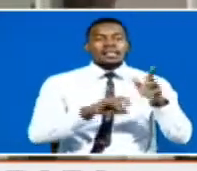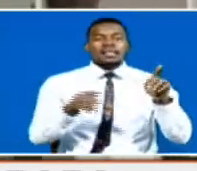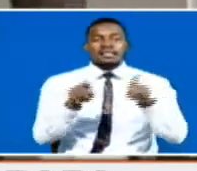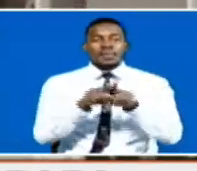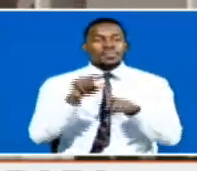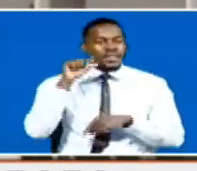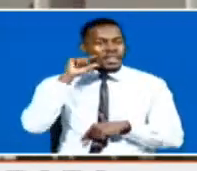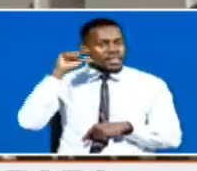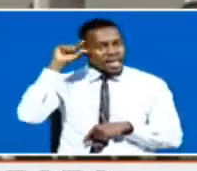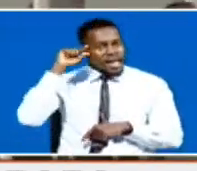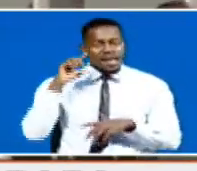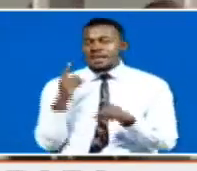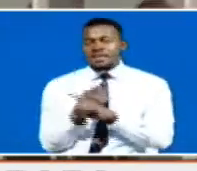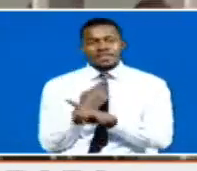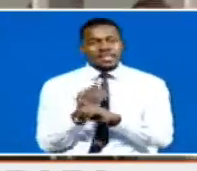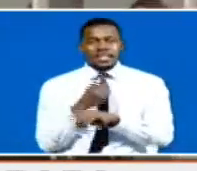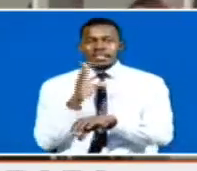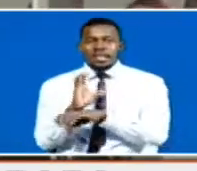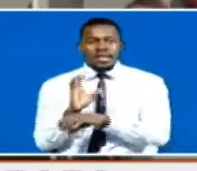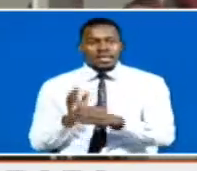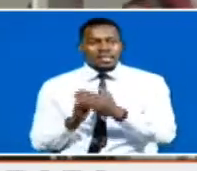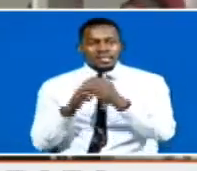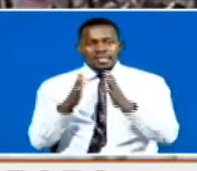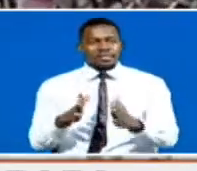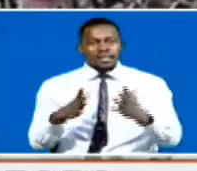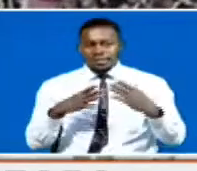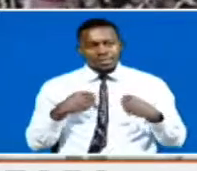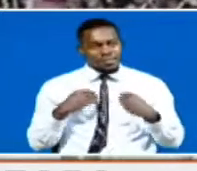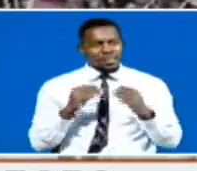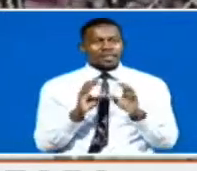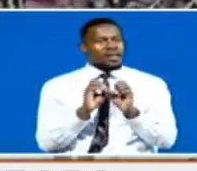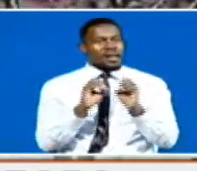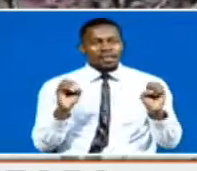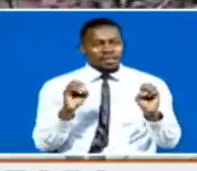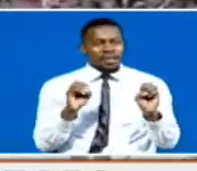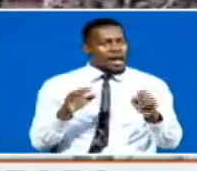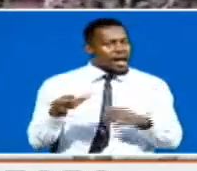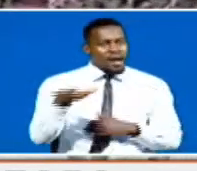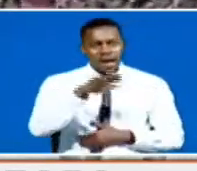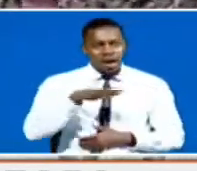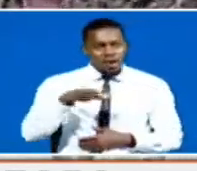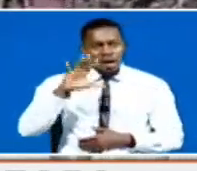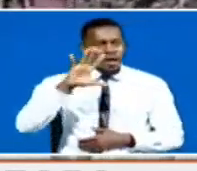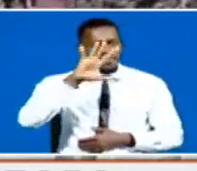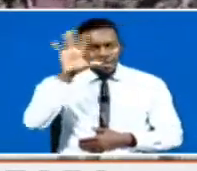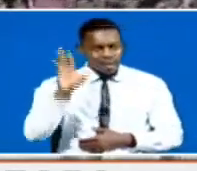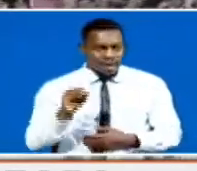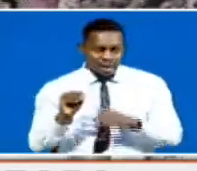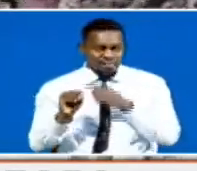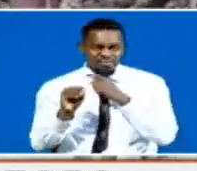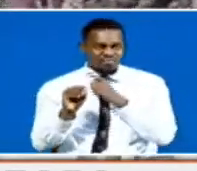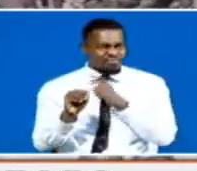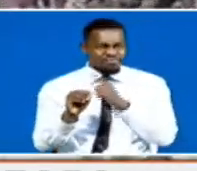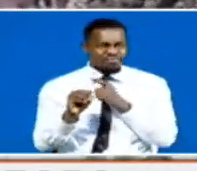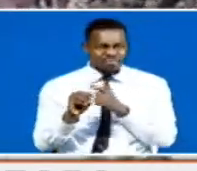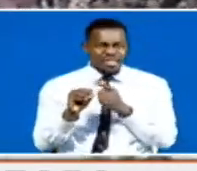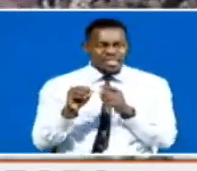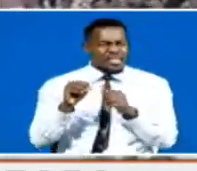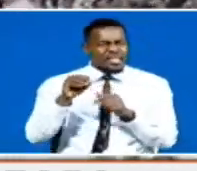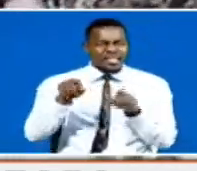na viongozi wa kanisa hilo kutoka mataifa mengi haswa barani Afrika ambapo mahusiano ya mapenzi ya jinsia